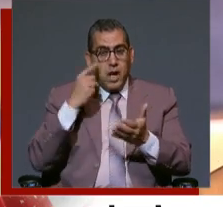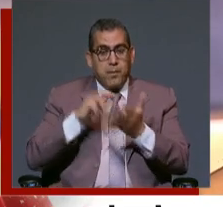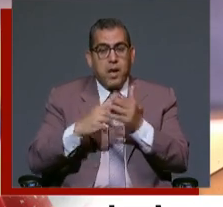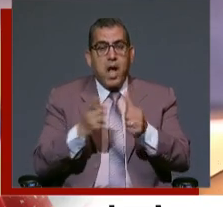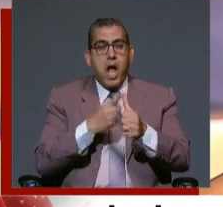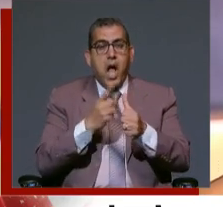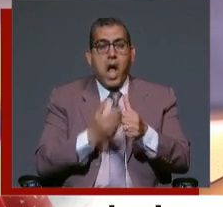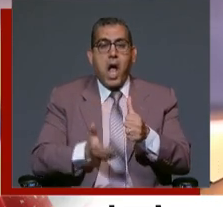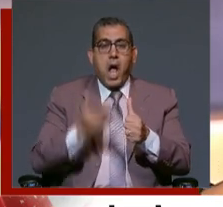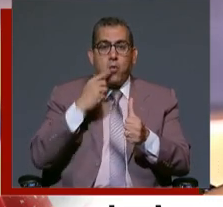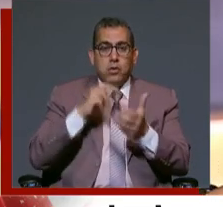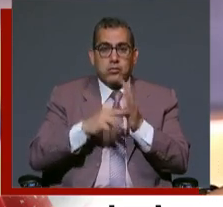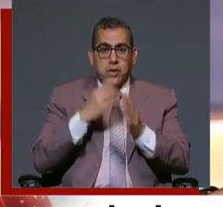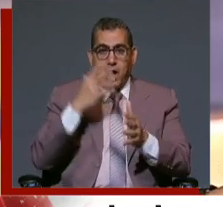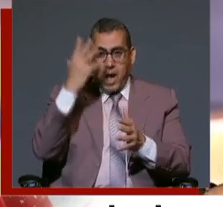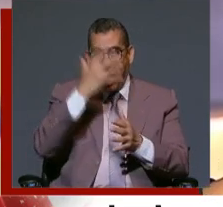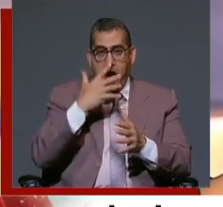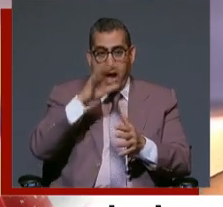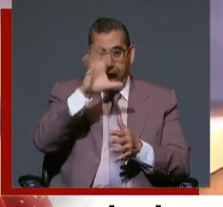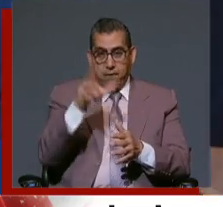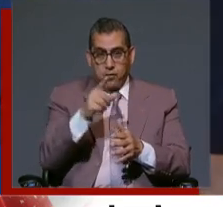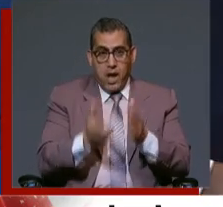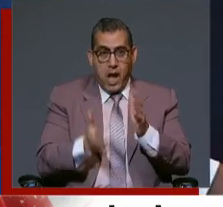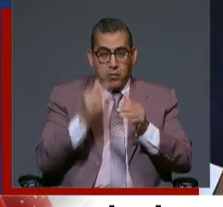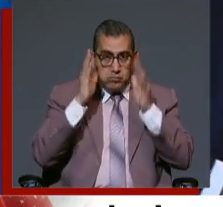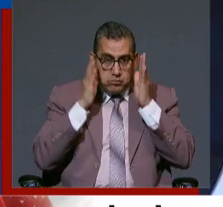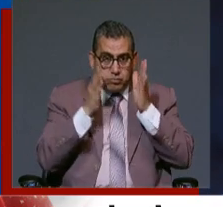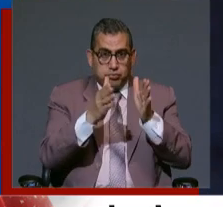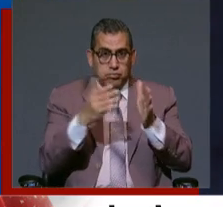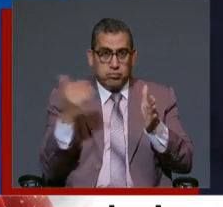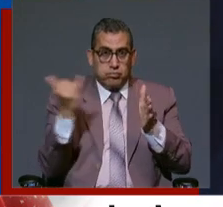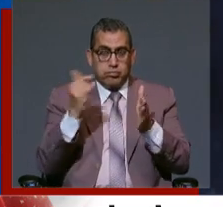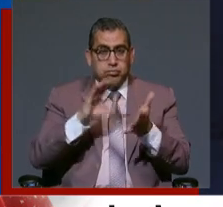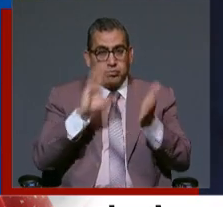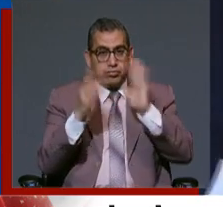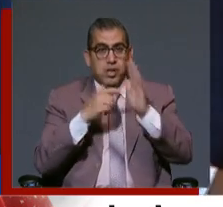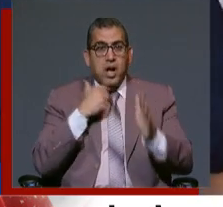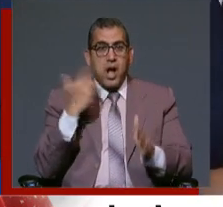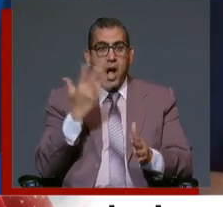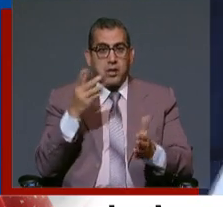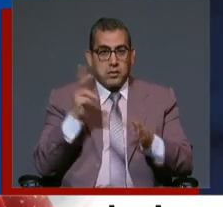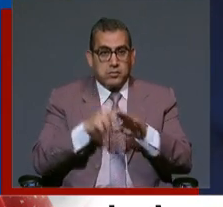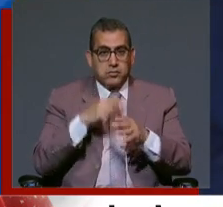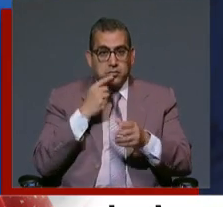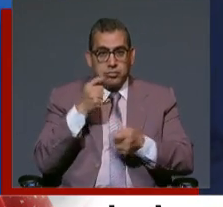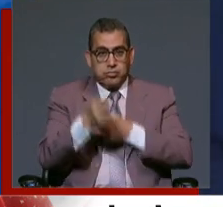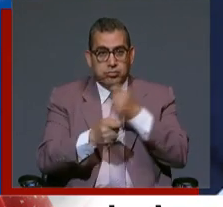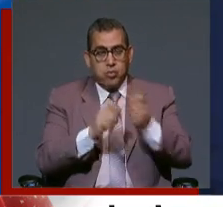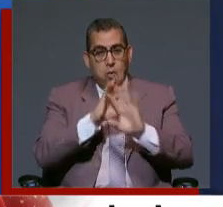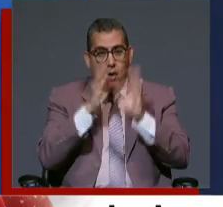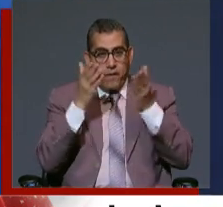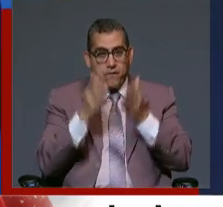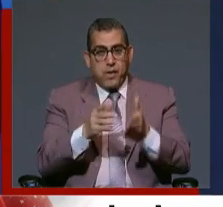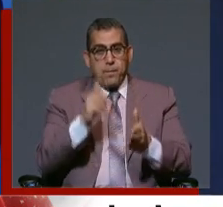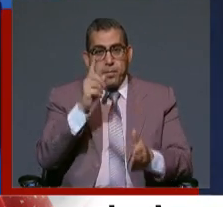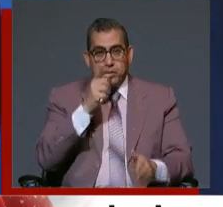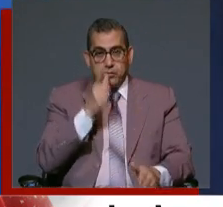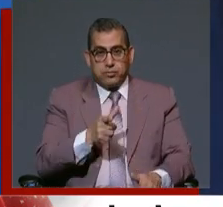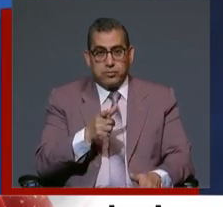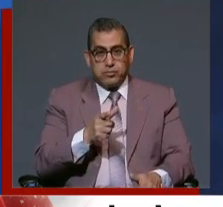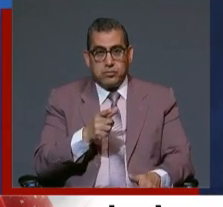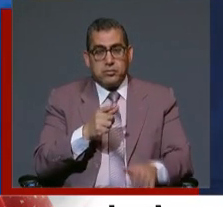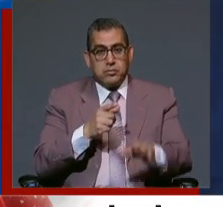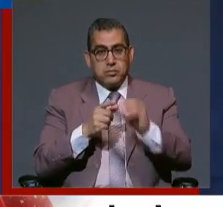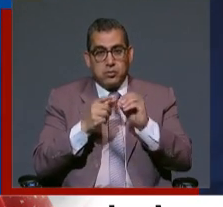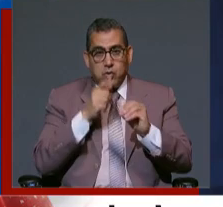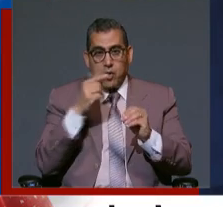أكتر حاليا في القارة الأفريقية، صحيح التحول الأخضر والتمويل الكلام ده كله، ولكن ما تيجي تكلمه